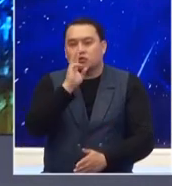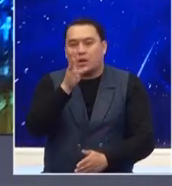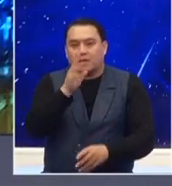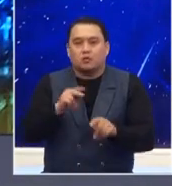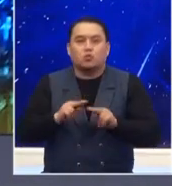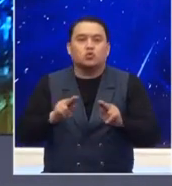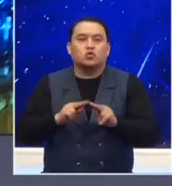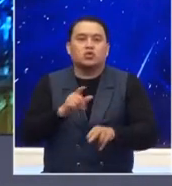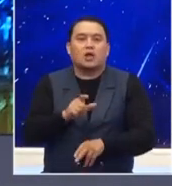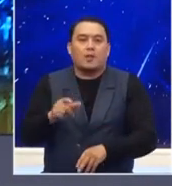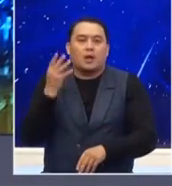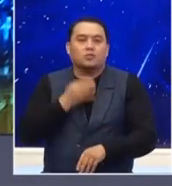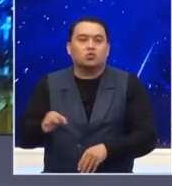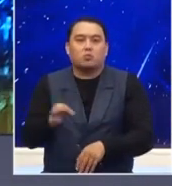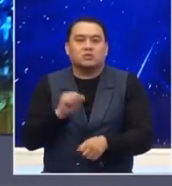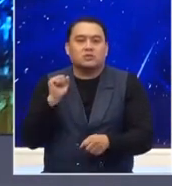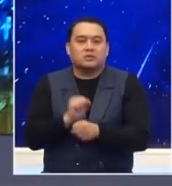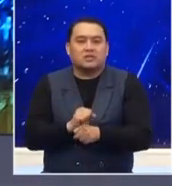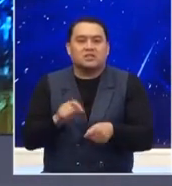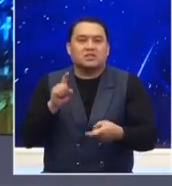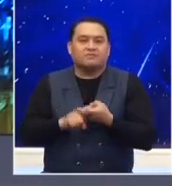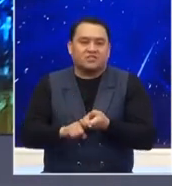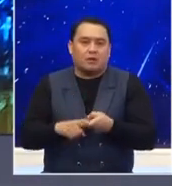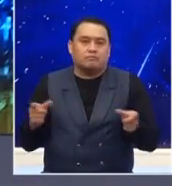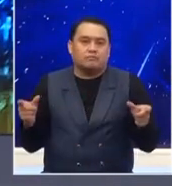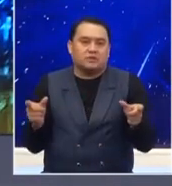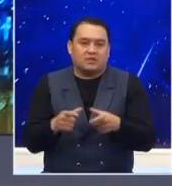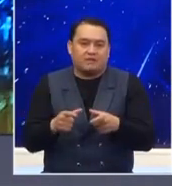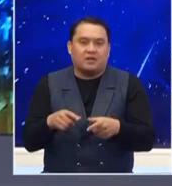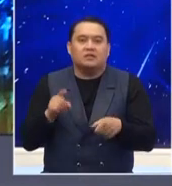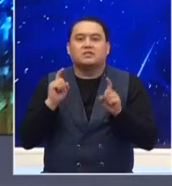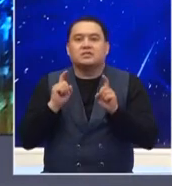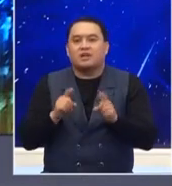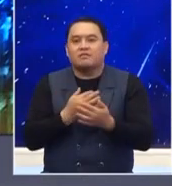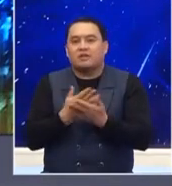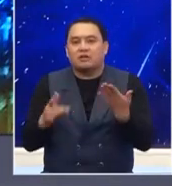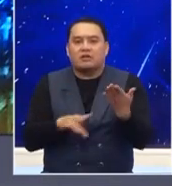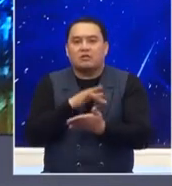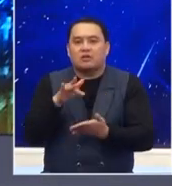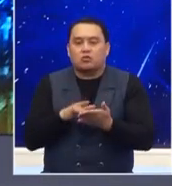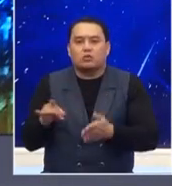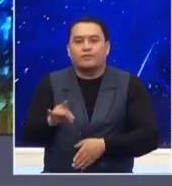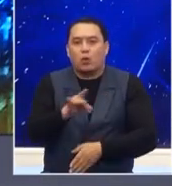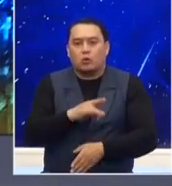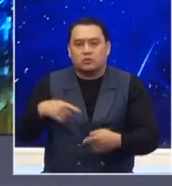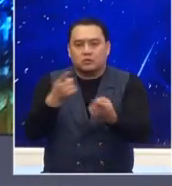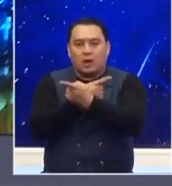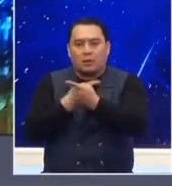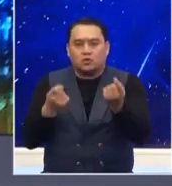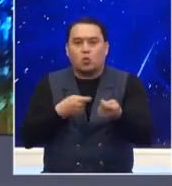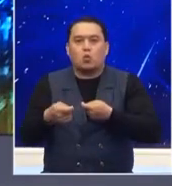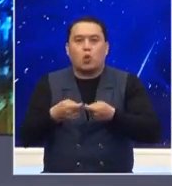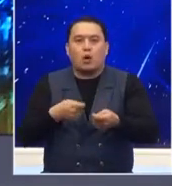учителям Алматинской области задержали в связи с пандемией. Такие случаи были зарегистрированы в ряде городов и районов, сообщает